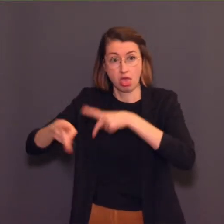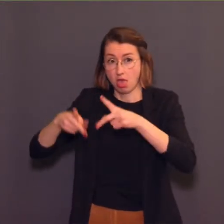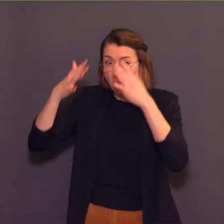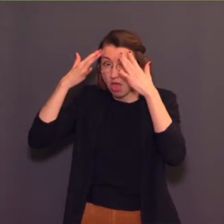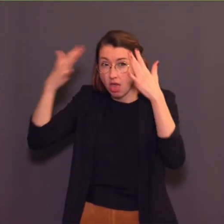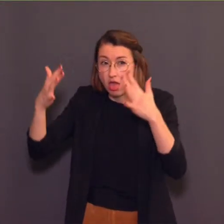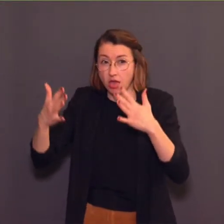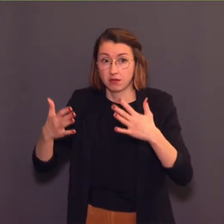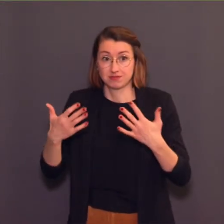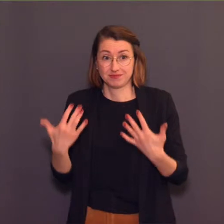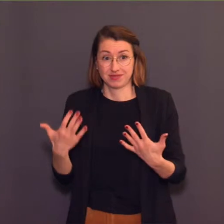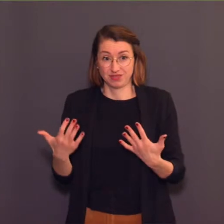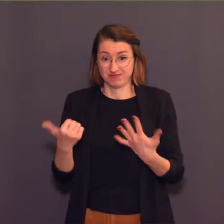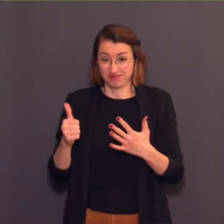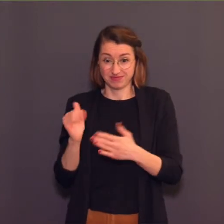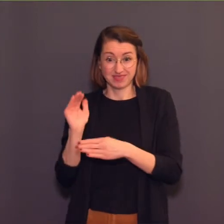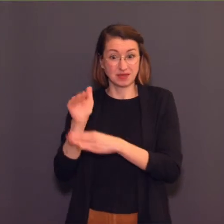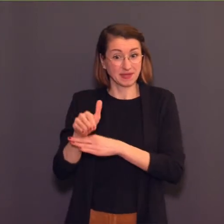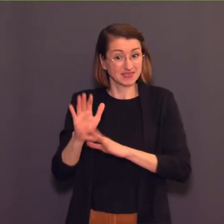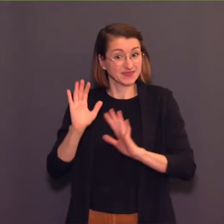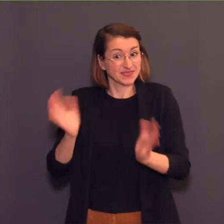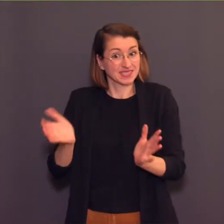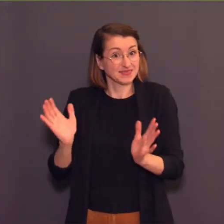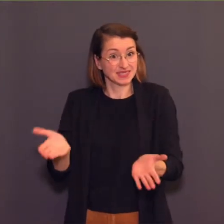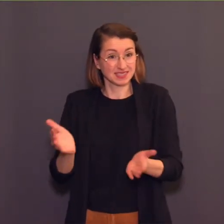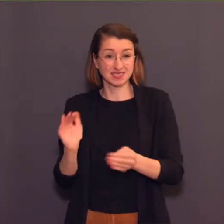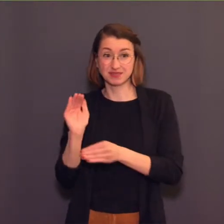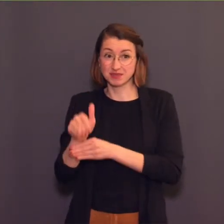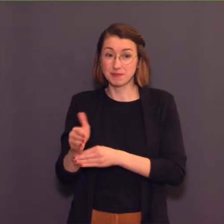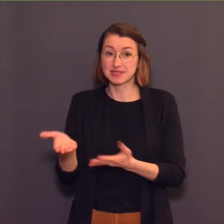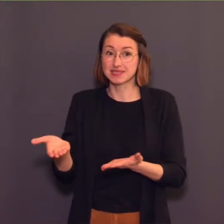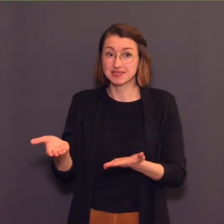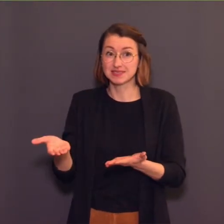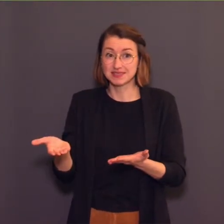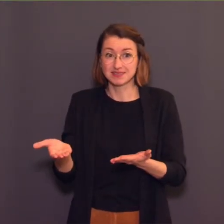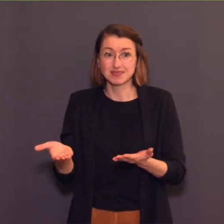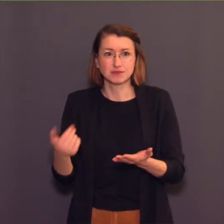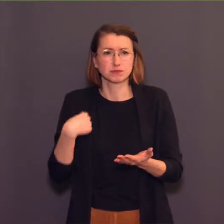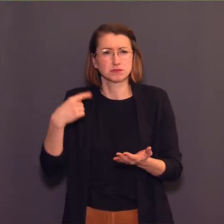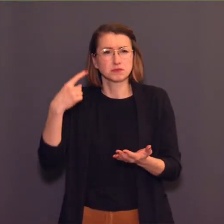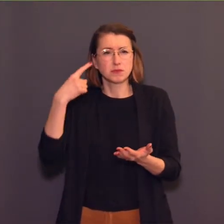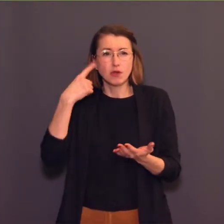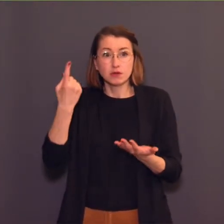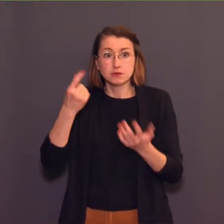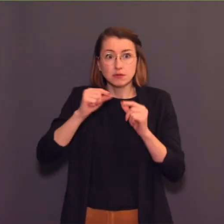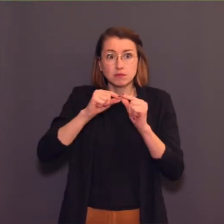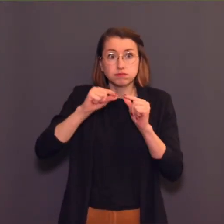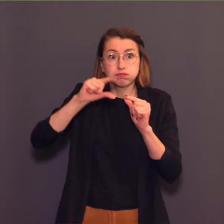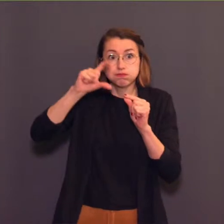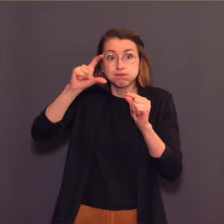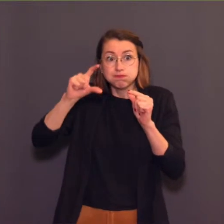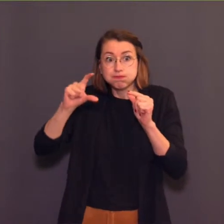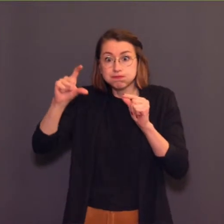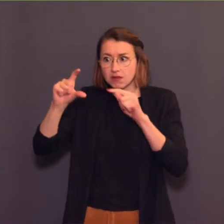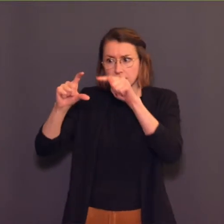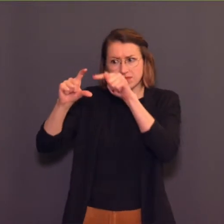ça qui sera la courbe qui pourrait être réellement celle qui se passerait. C'est quelque part entre les 1000 et les